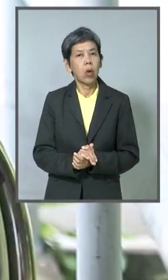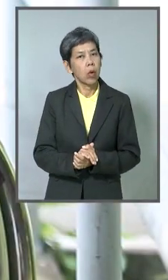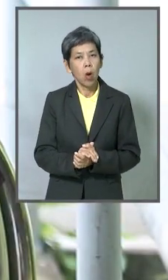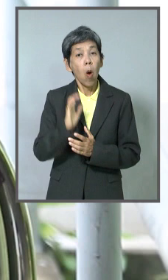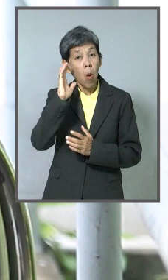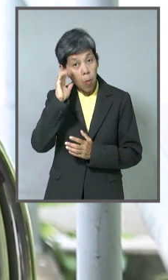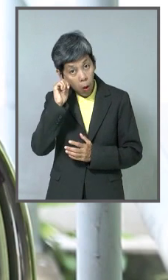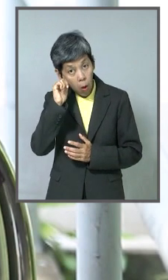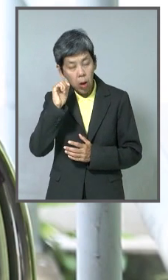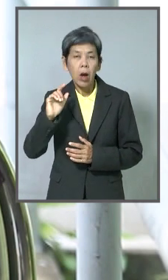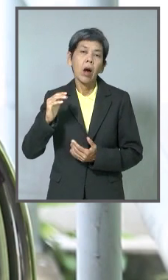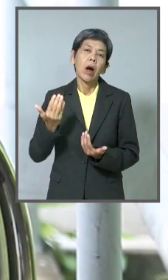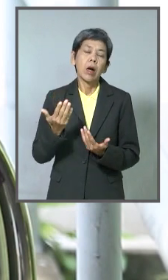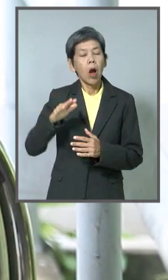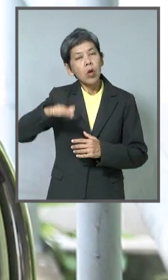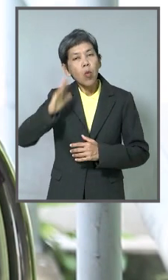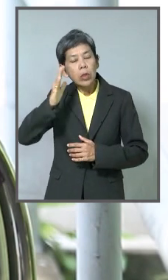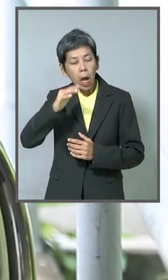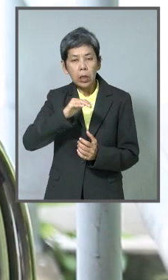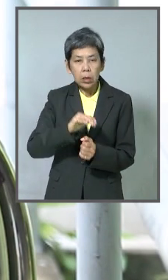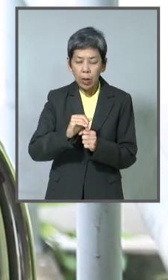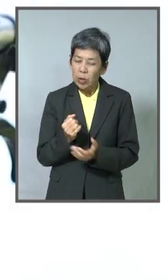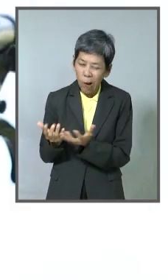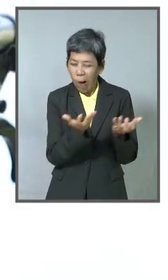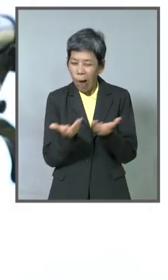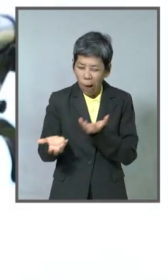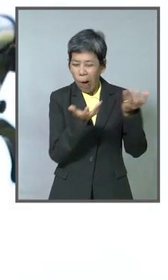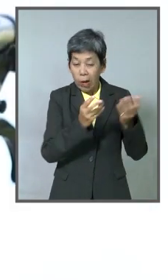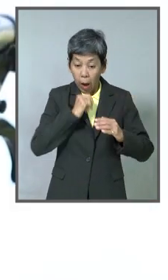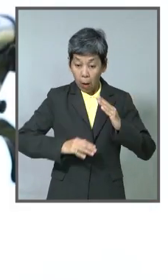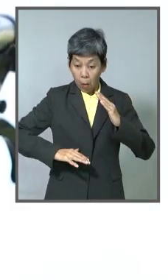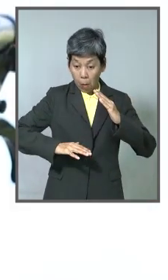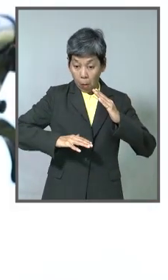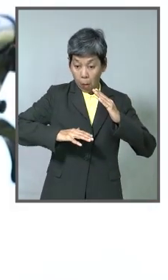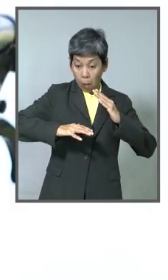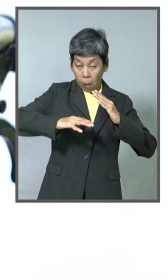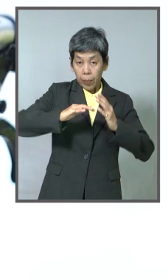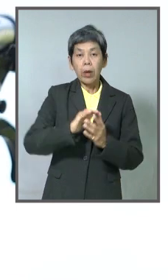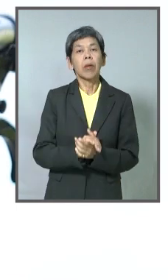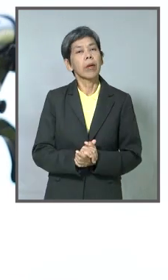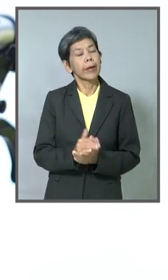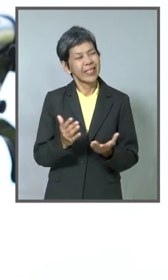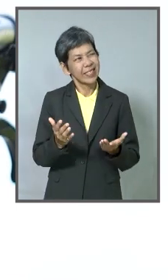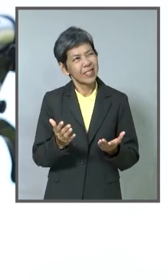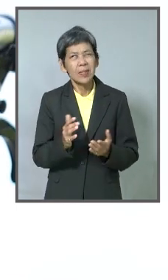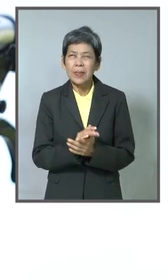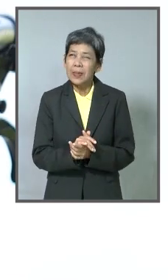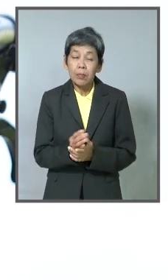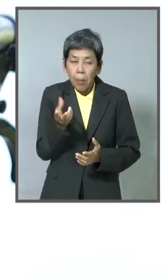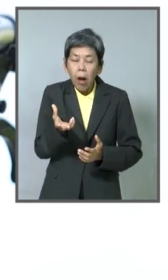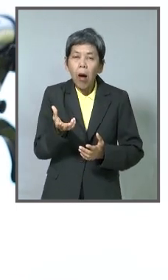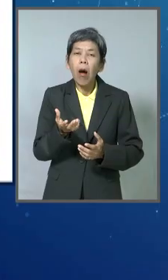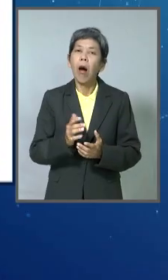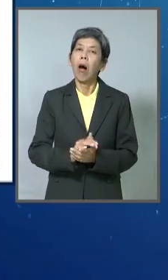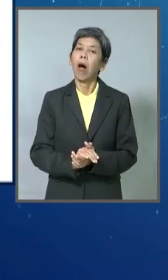น้องเขยก็ช่วยกันขนของขึ้นไประดับนึงน้ำมันก็เพิ่มขึ้นเพิ่มขึ้นแค่ไม่เท่าไหร่มัน